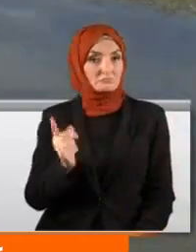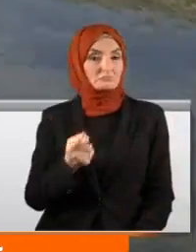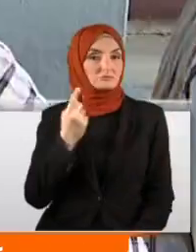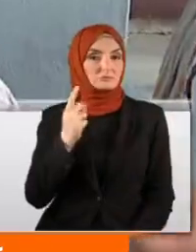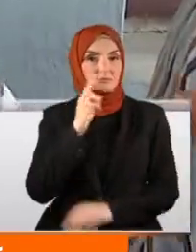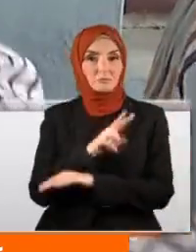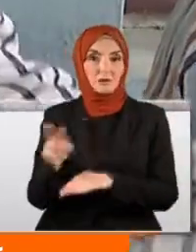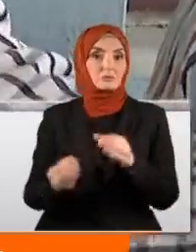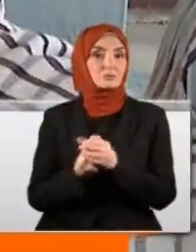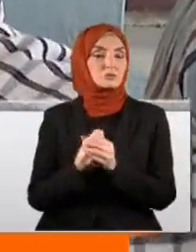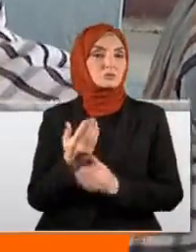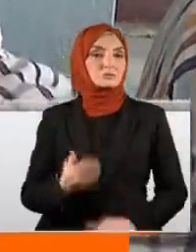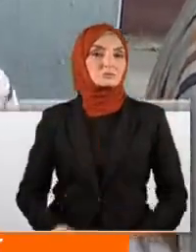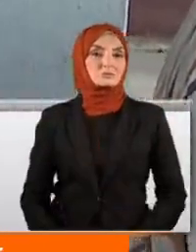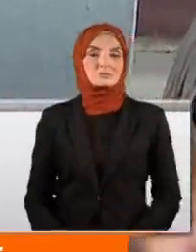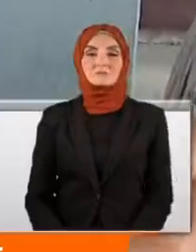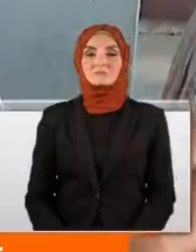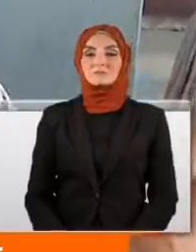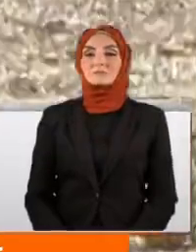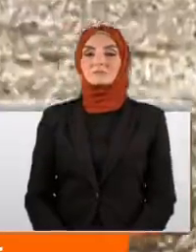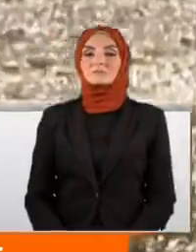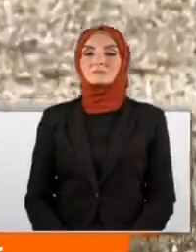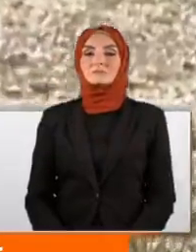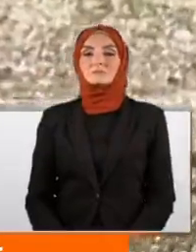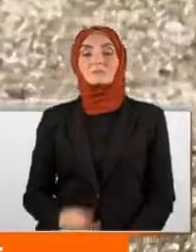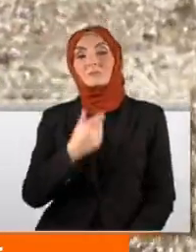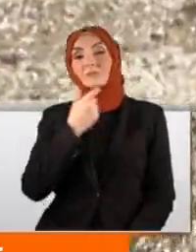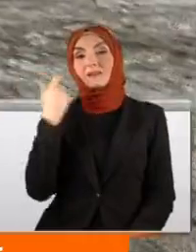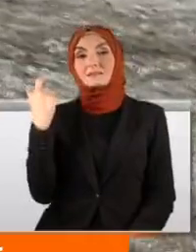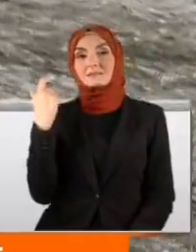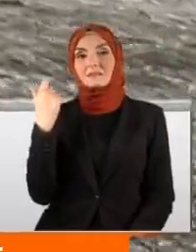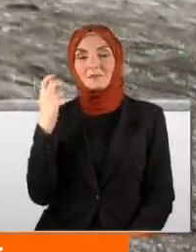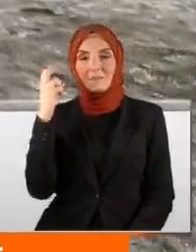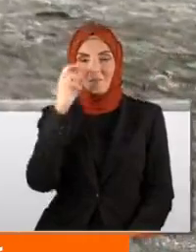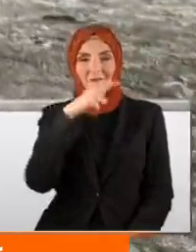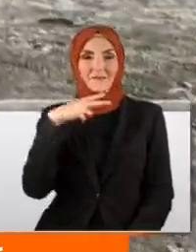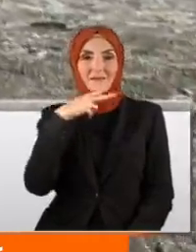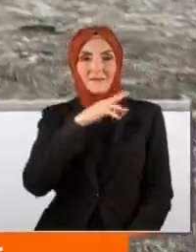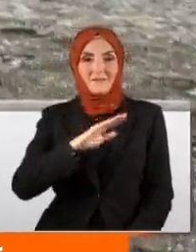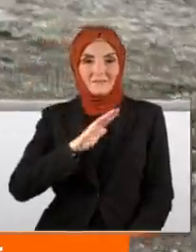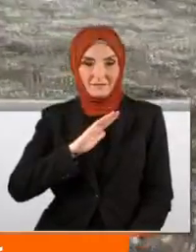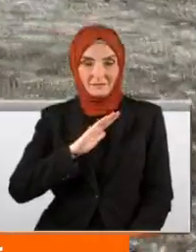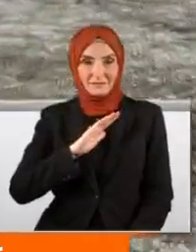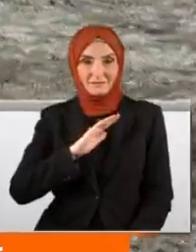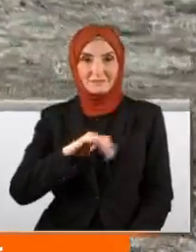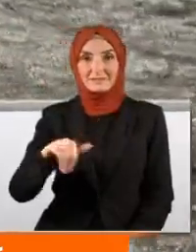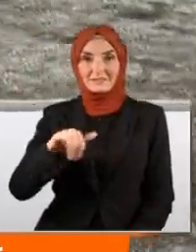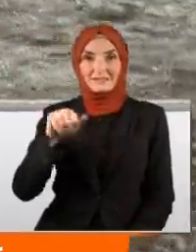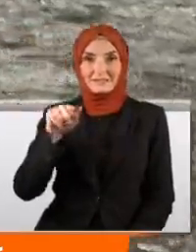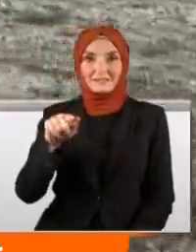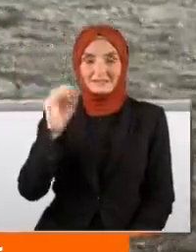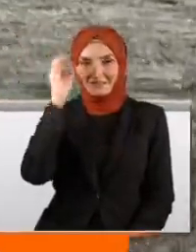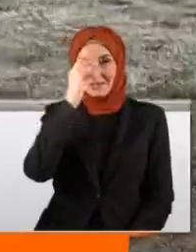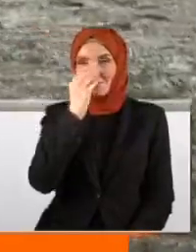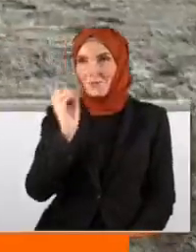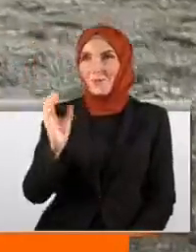manzara çıktı. Şu an geçebiliyorsun yani. Yürüyerek. Yürüyerek. Bir zamanlar masmavi rengiyle hemen yanı başındaki yemyeşil ormanlara